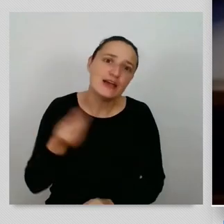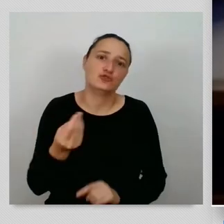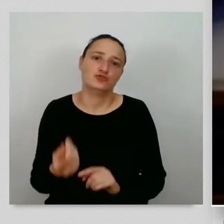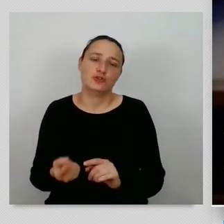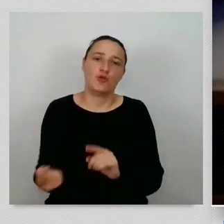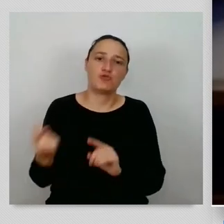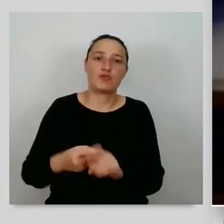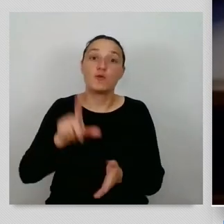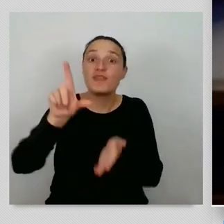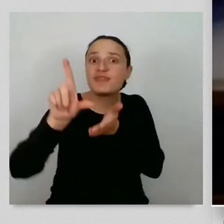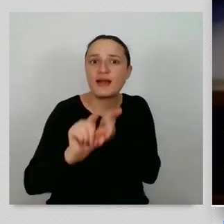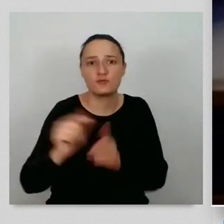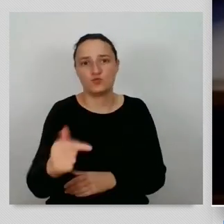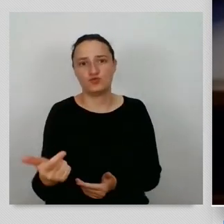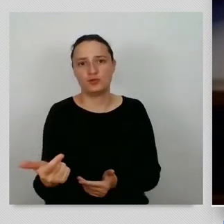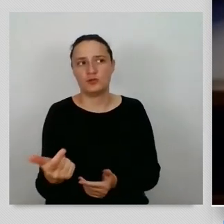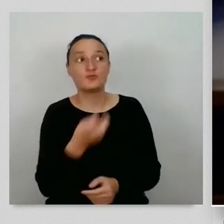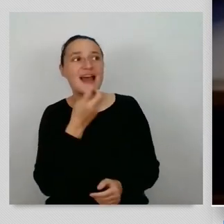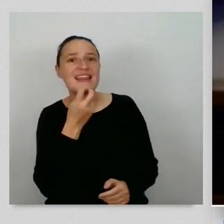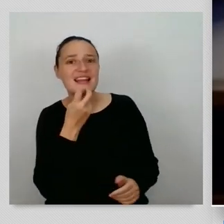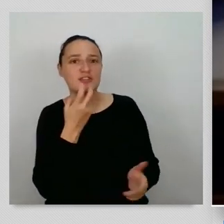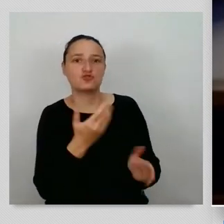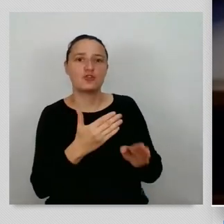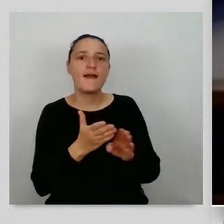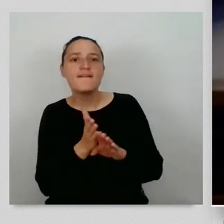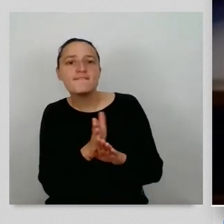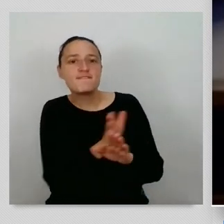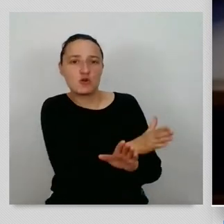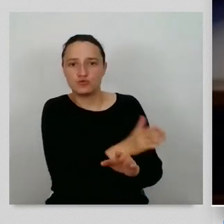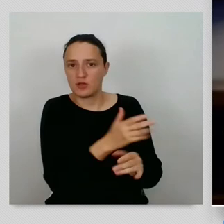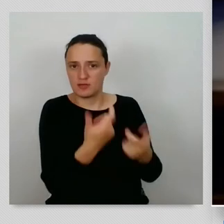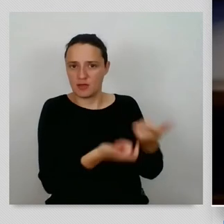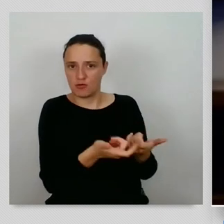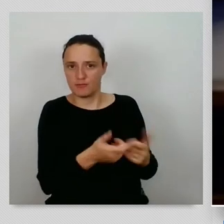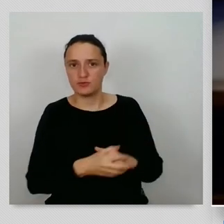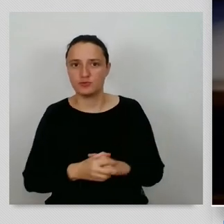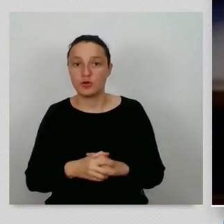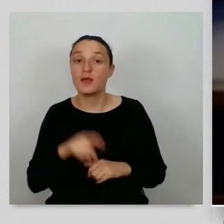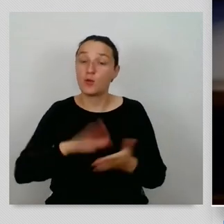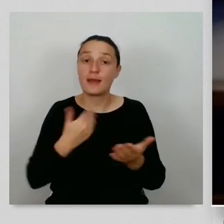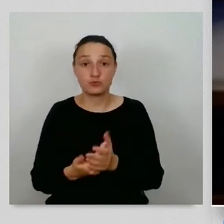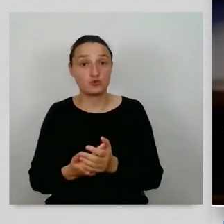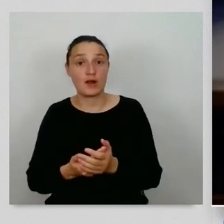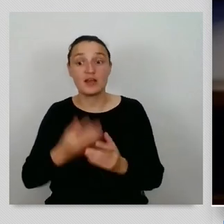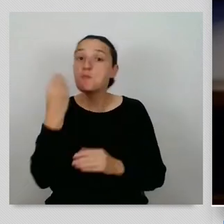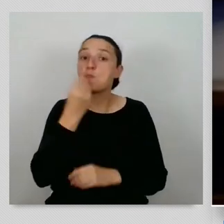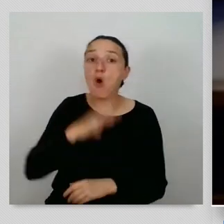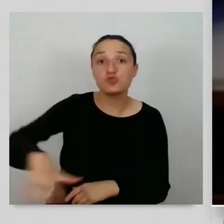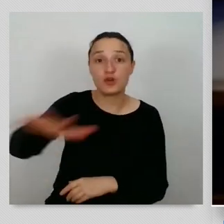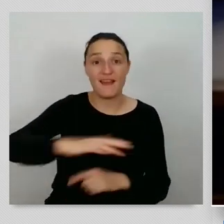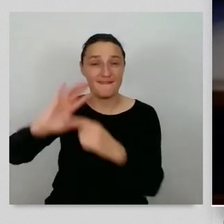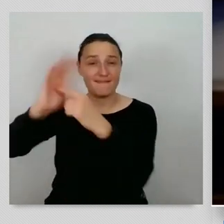pogłębiać wykluczenia energetycznego. I w tym znaczeniu opieranie się na przykład na energetyce wiatrowej na morzu